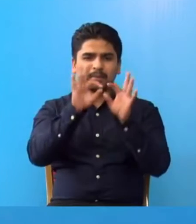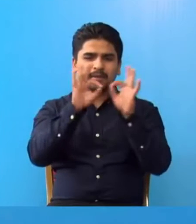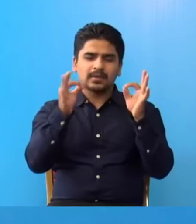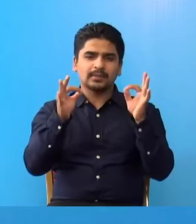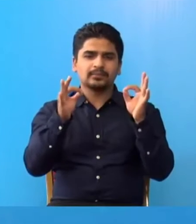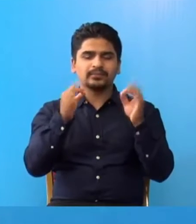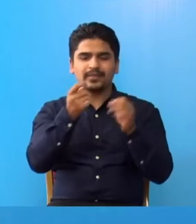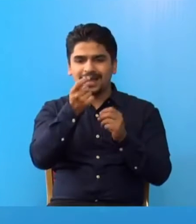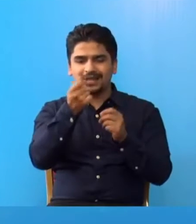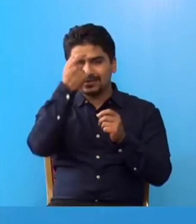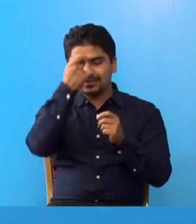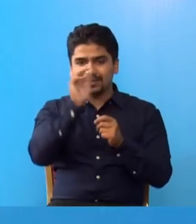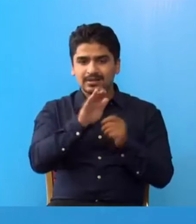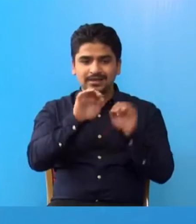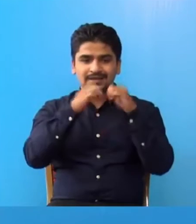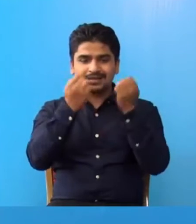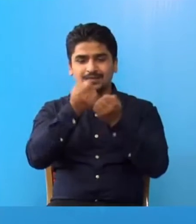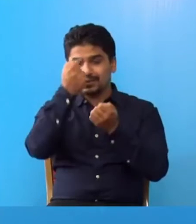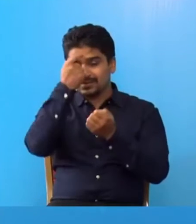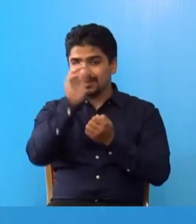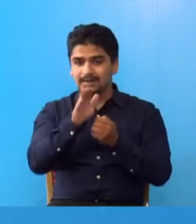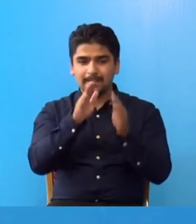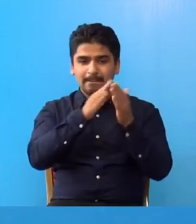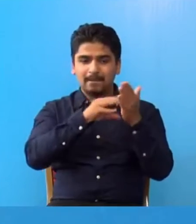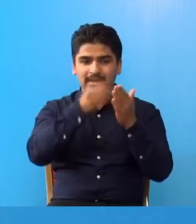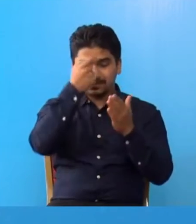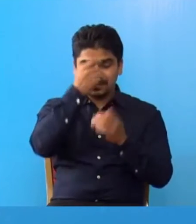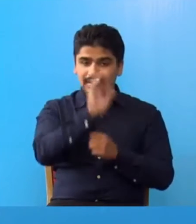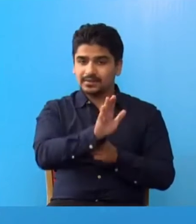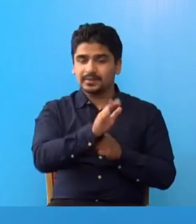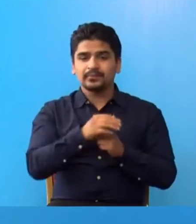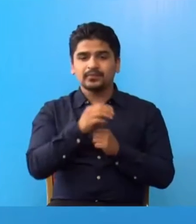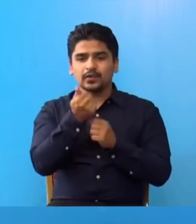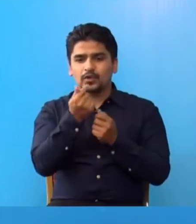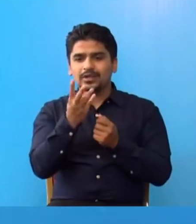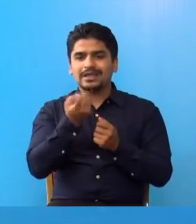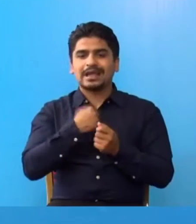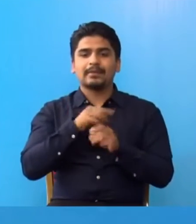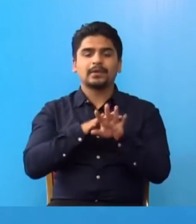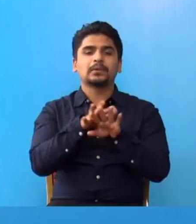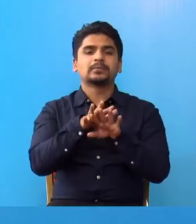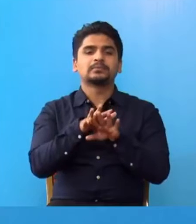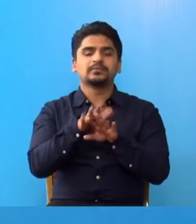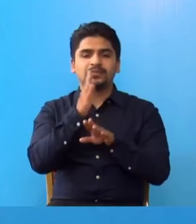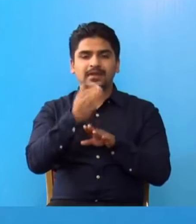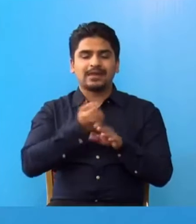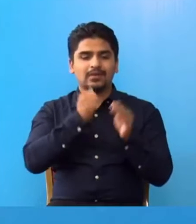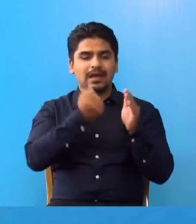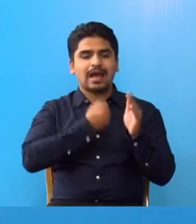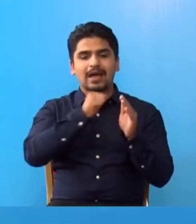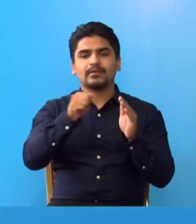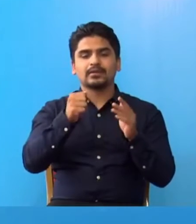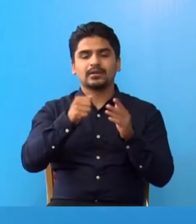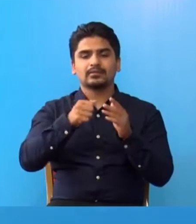भीविने, समाजिक, परीवारिक सम expansyam, मl Rink